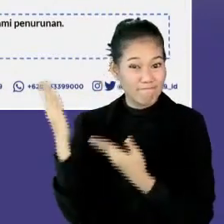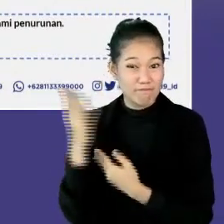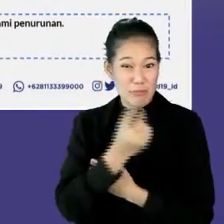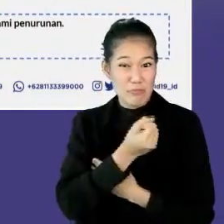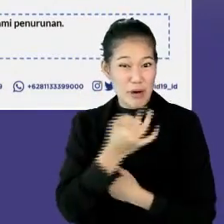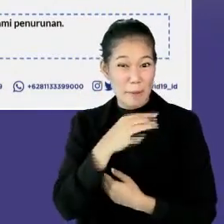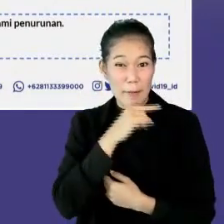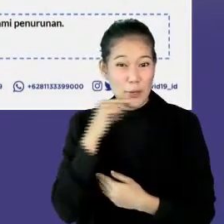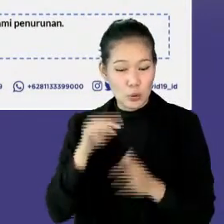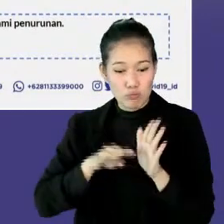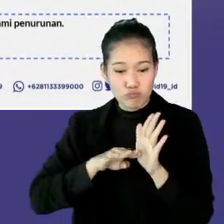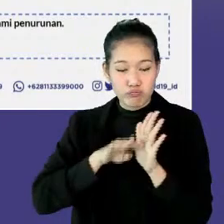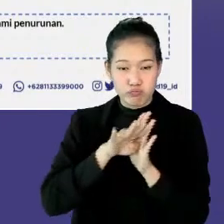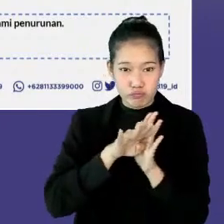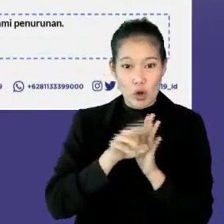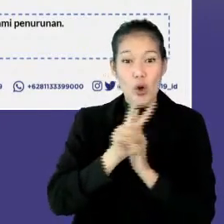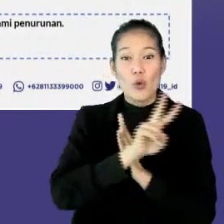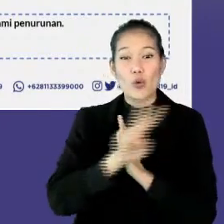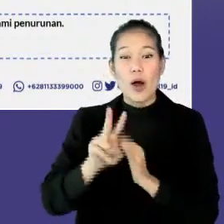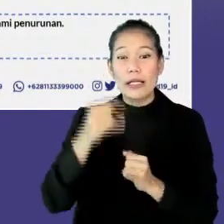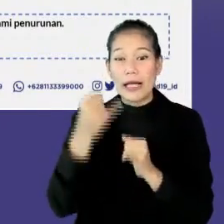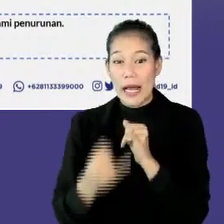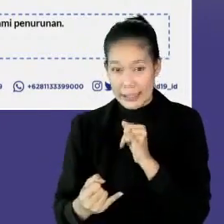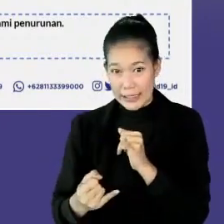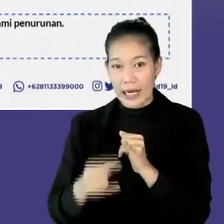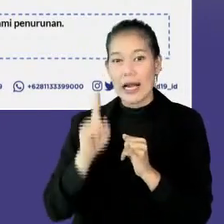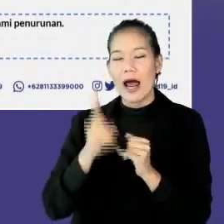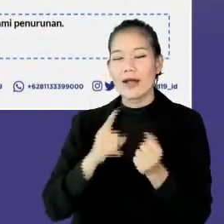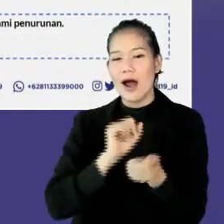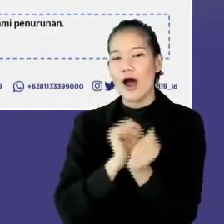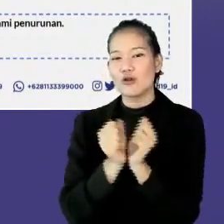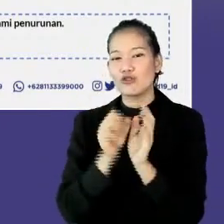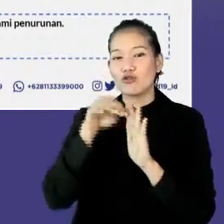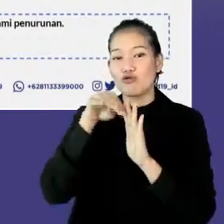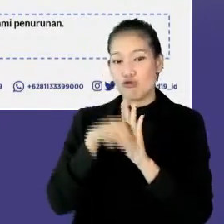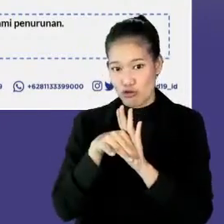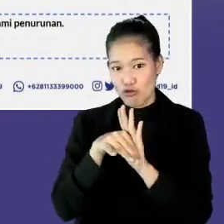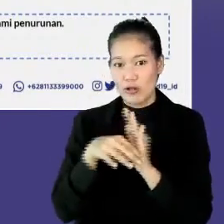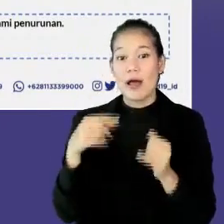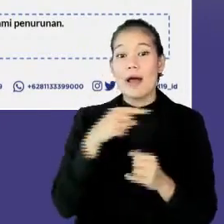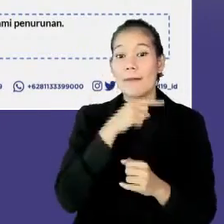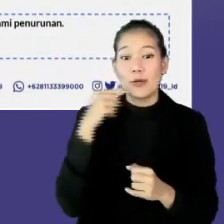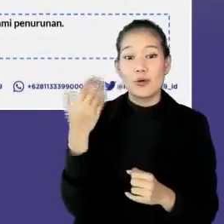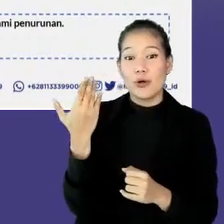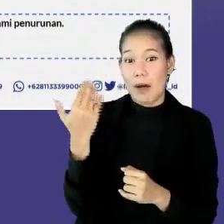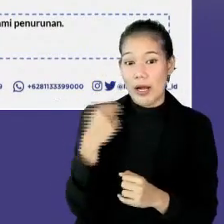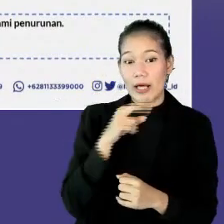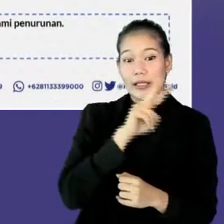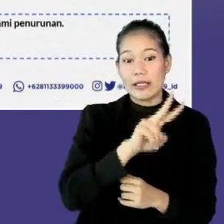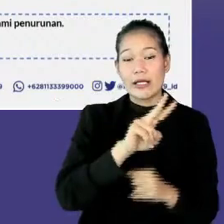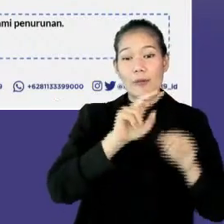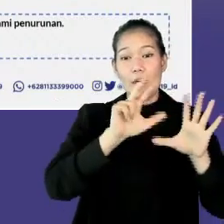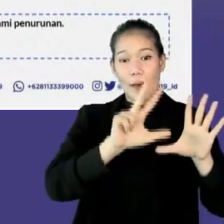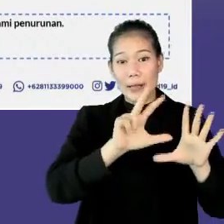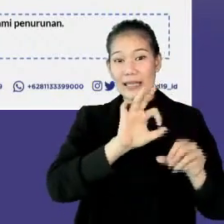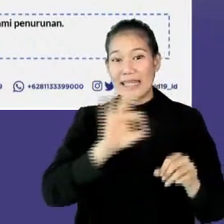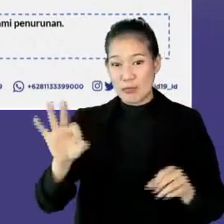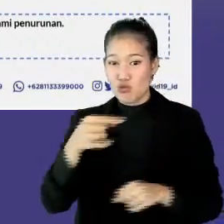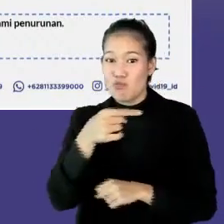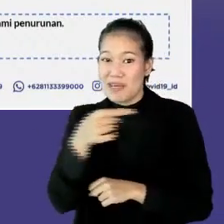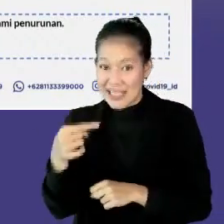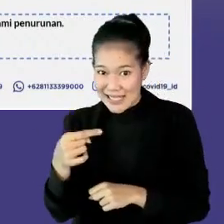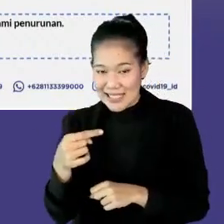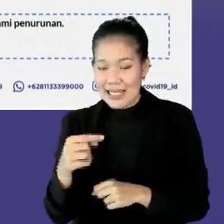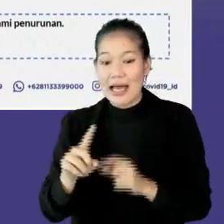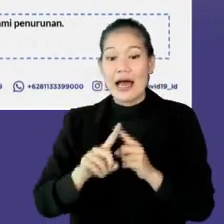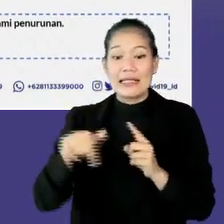pekan terakhir naik, baru 2 pekan terakhir ini terjadi penurunan. Kalau pekan lalu minusnya 38.000 kasus aktif, saat